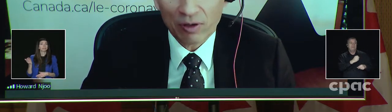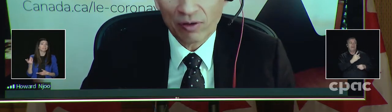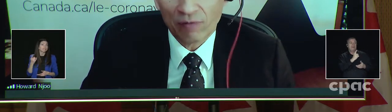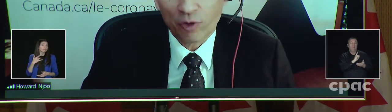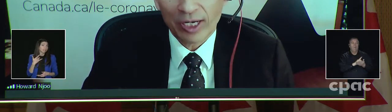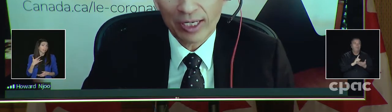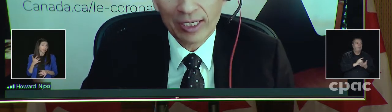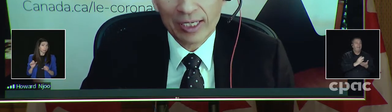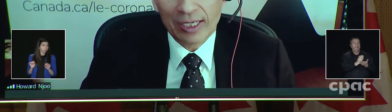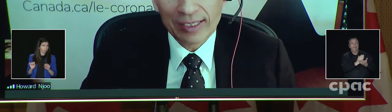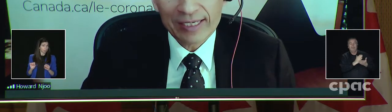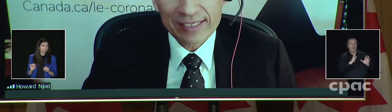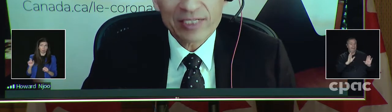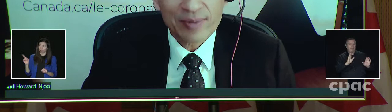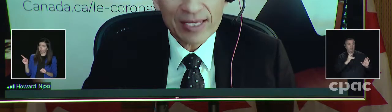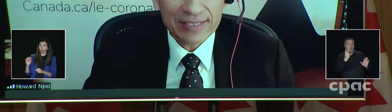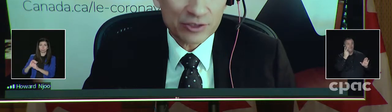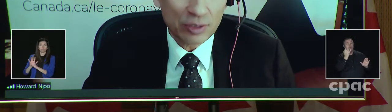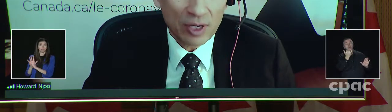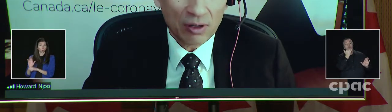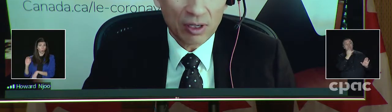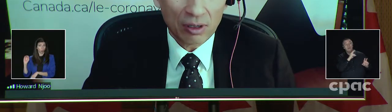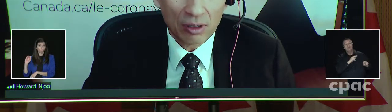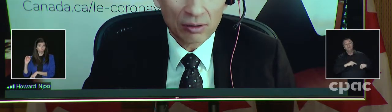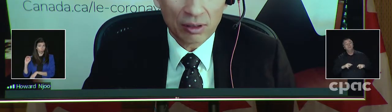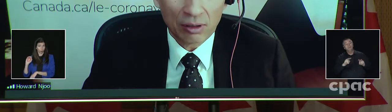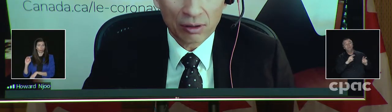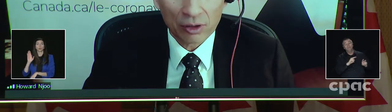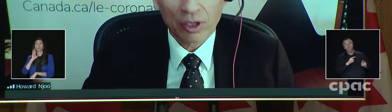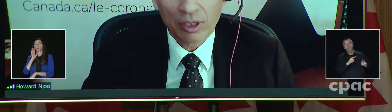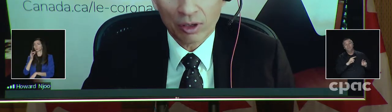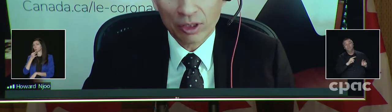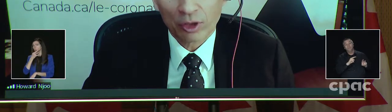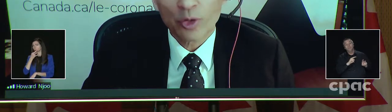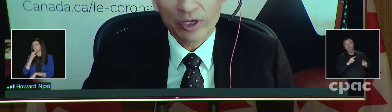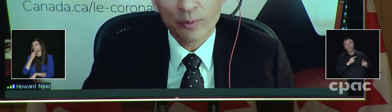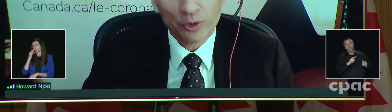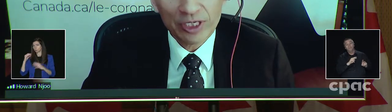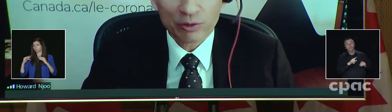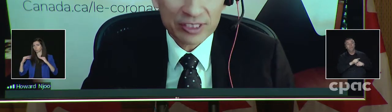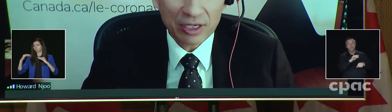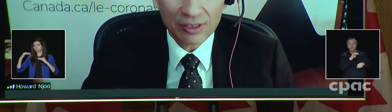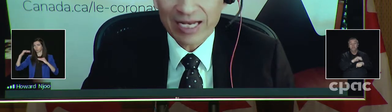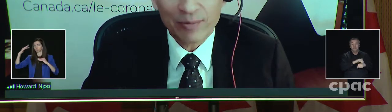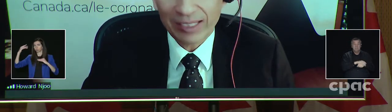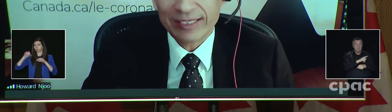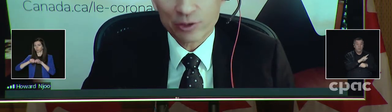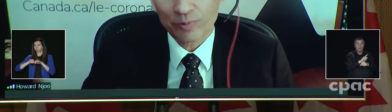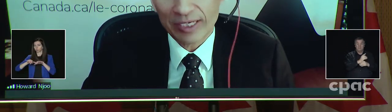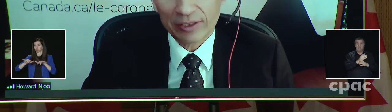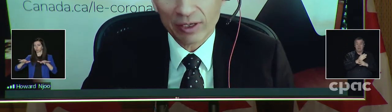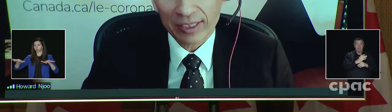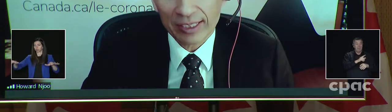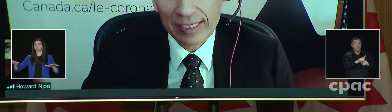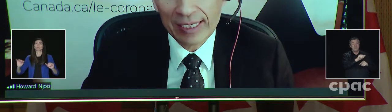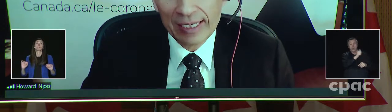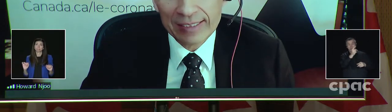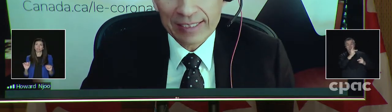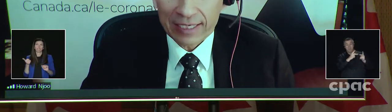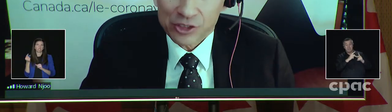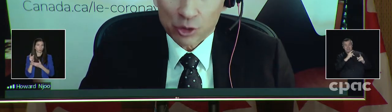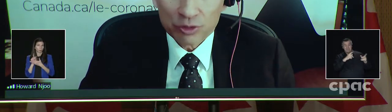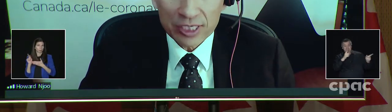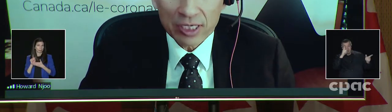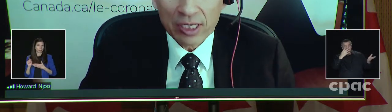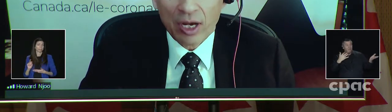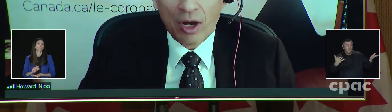semaines. On voit qu'est-ce qui se passe actuellement en le Royaume-Uni, aussi en Allemagne, les autres pays. Donc, c'est